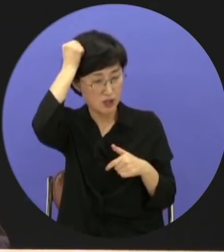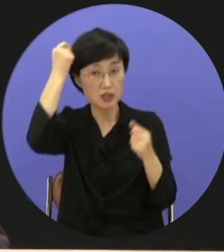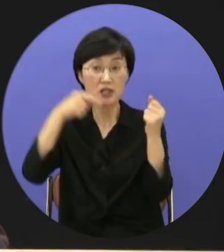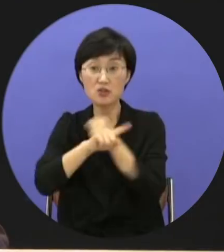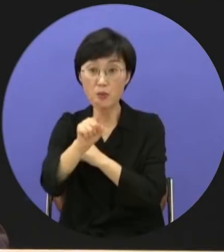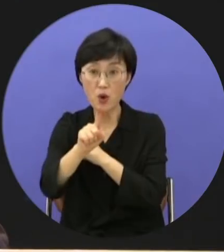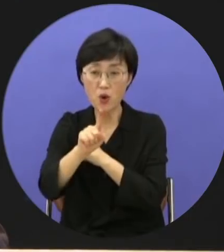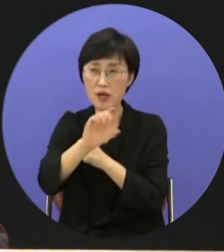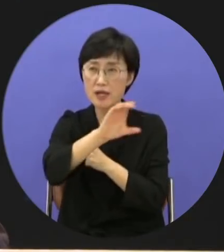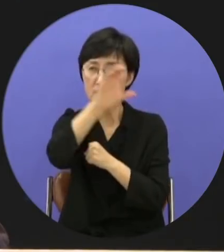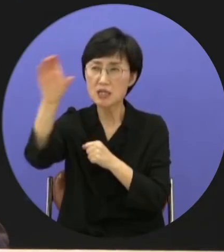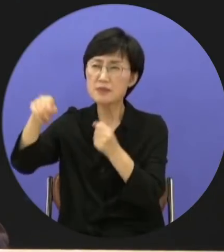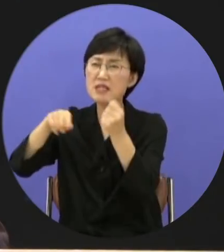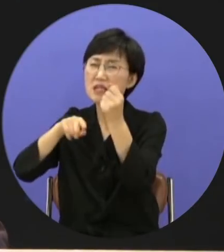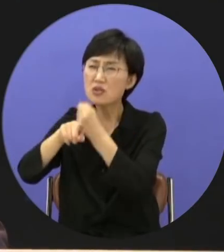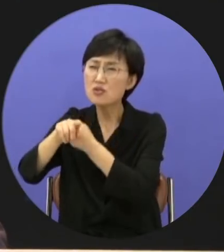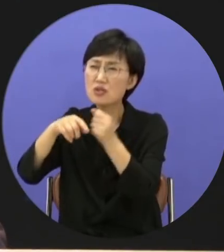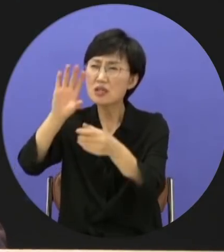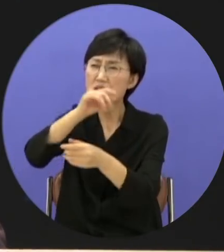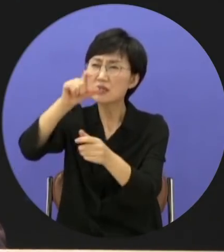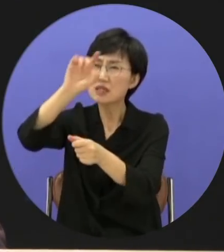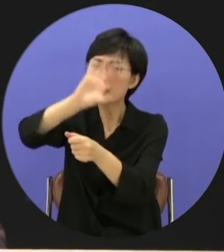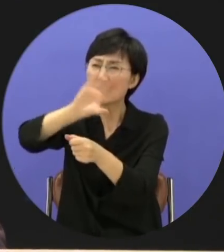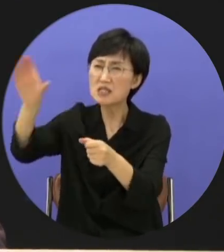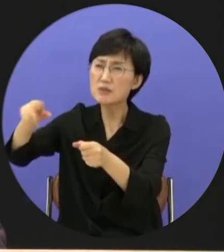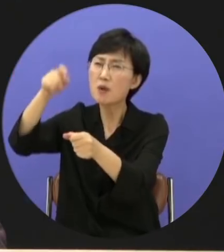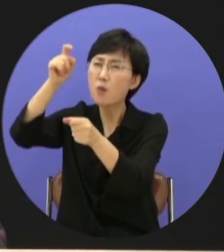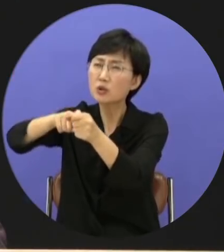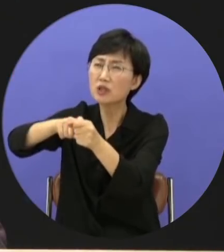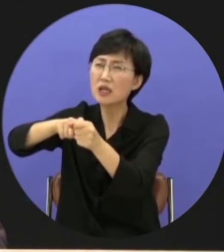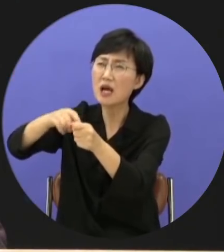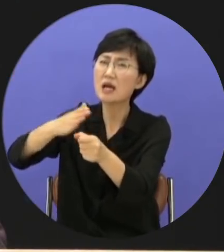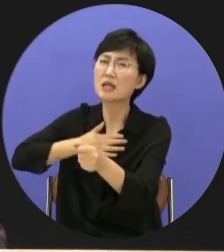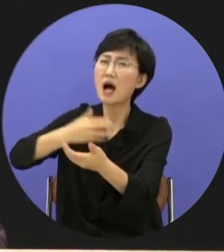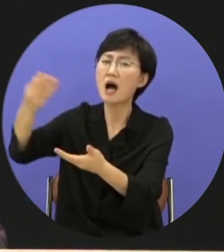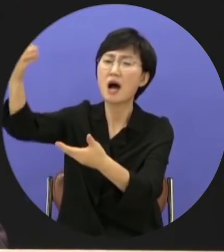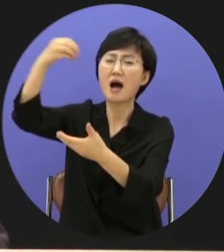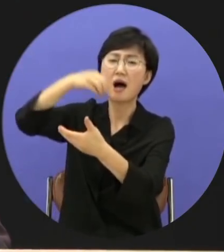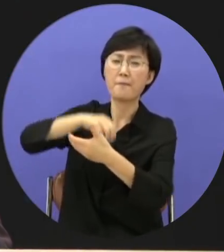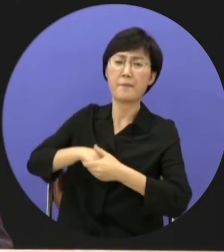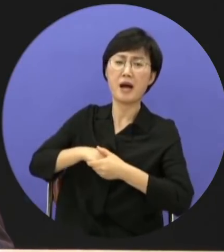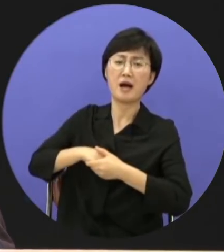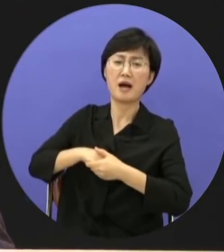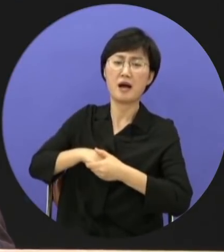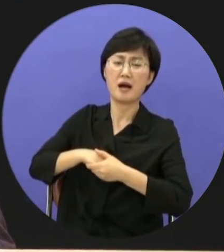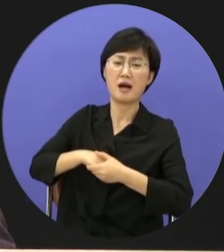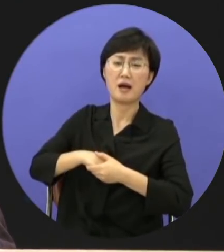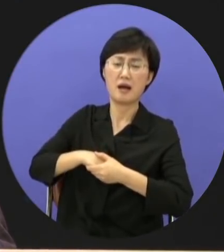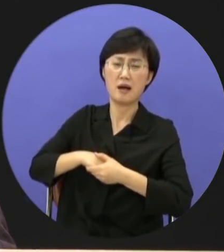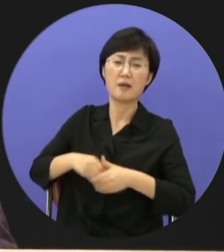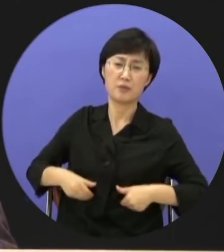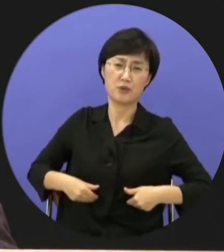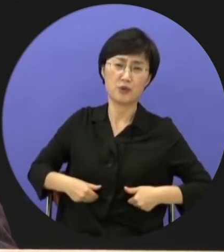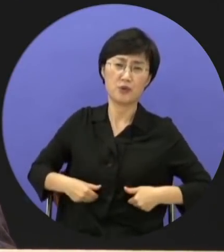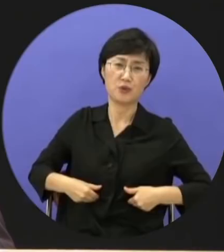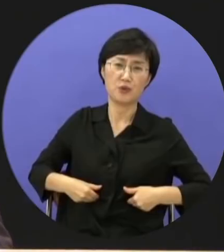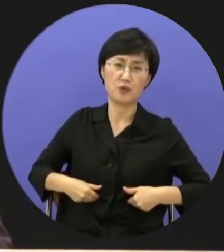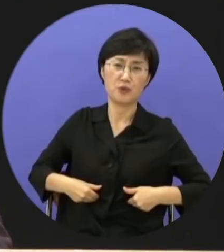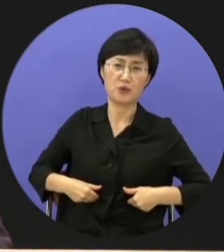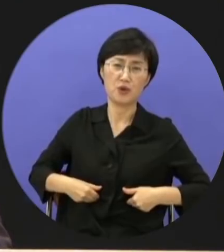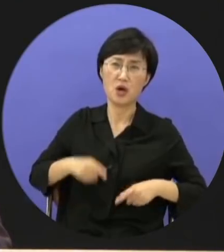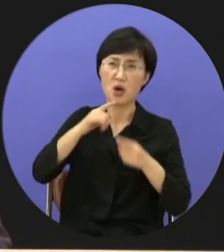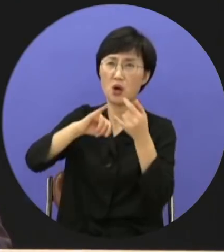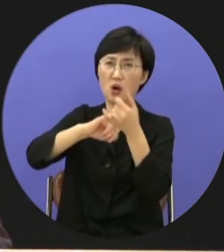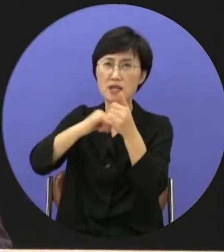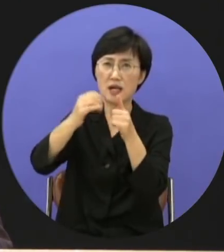this needs to come upon me. 여러분이 조금만 그리스도 비밀 잡고 기도하면요. 성삼위 하나님의 비밀이 여러분에 각인되게